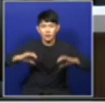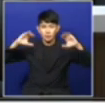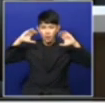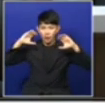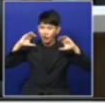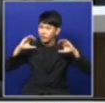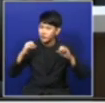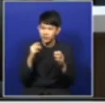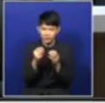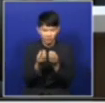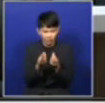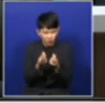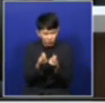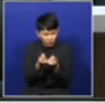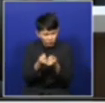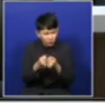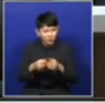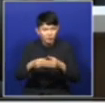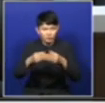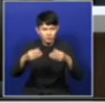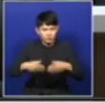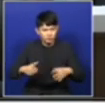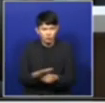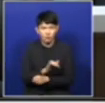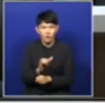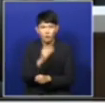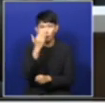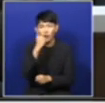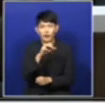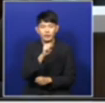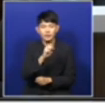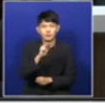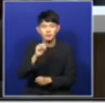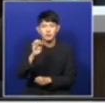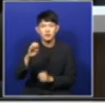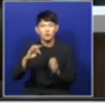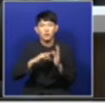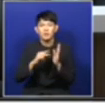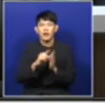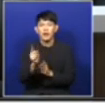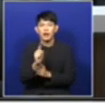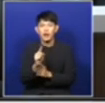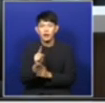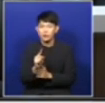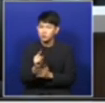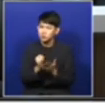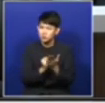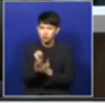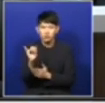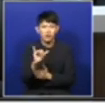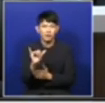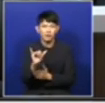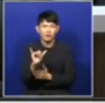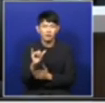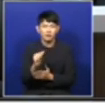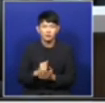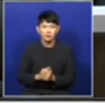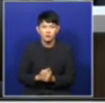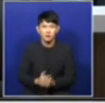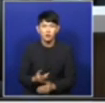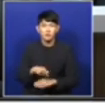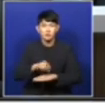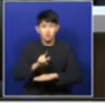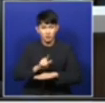ระราชกำหนดไม่ได้กำหนดคำนิยามของคำว่า SME ให้ถูกต้องตามความเป็นจริงตั้งแต่ต้นท่านประธาน